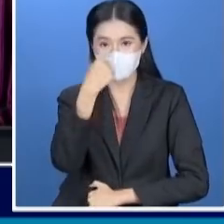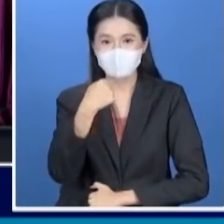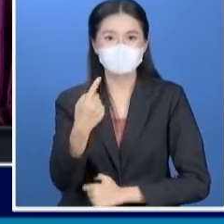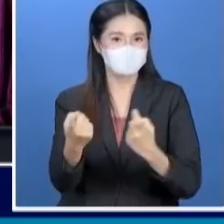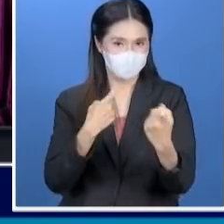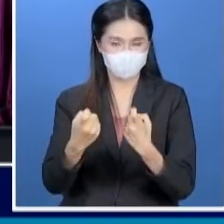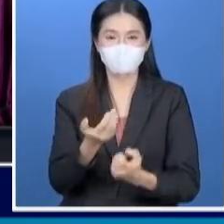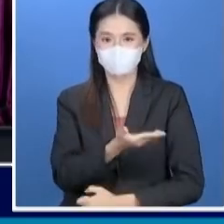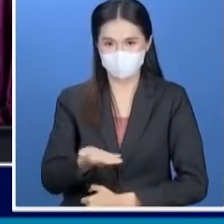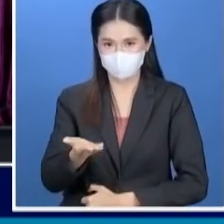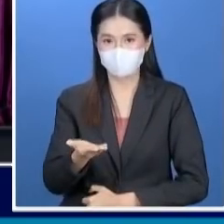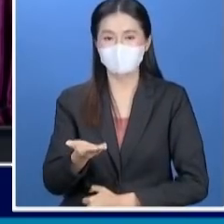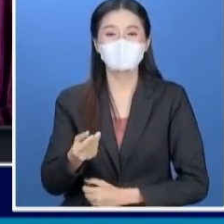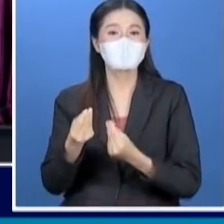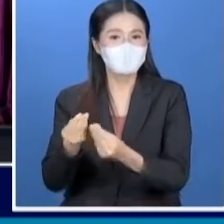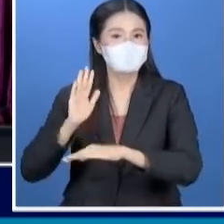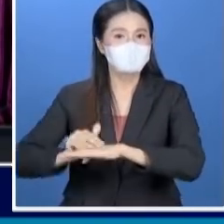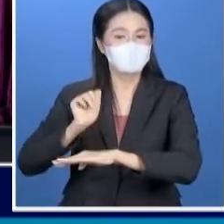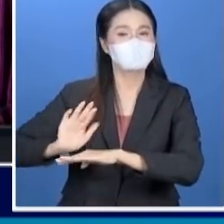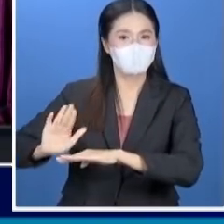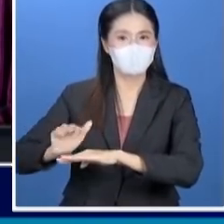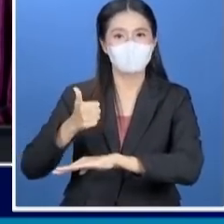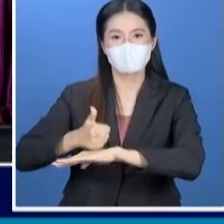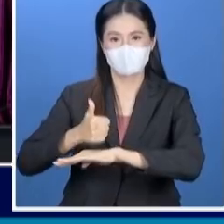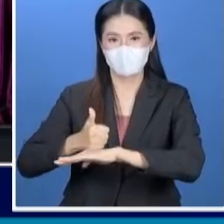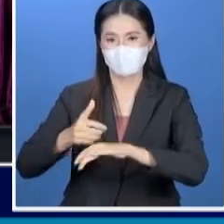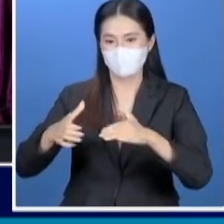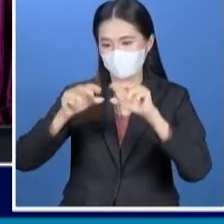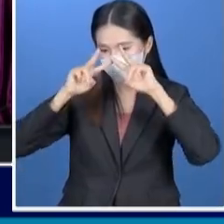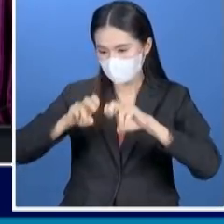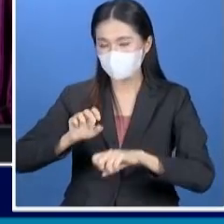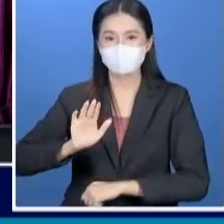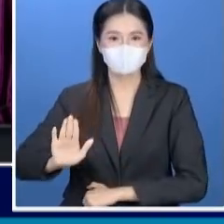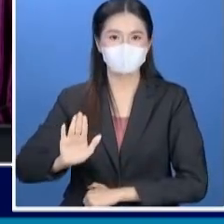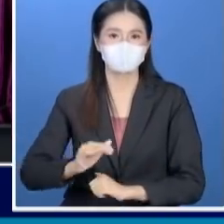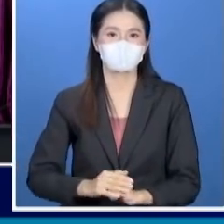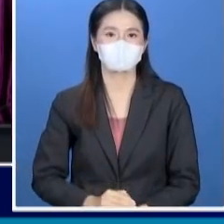ครมีอะไรเชิญครับผมจะส่งไปทีให้ผู้จัดการหัวหน้าพนักงานสืบสวนสอบสวนนะครับ